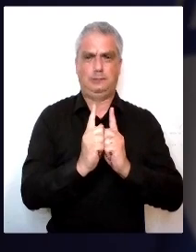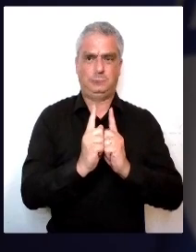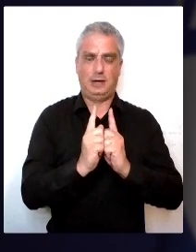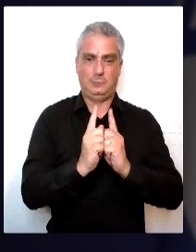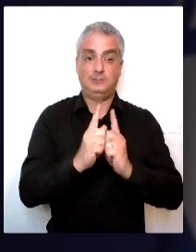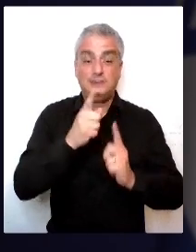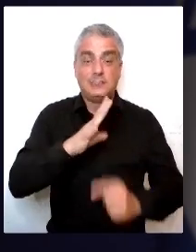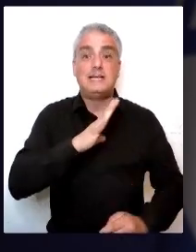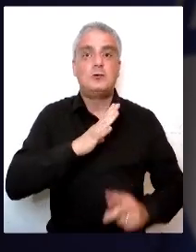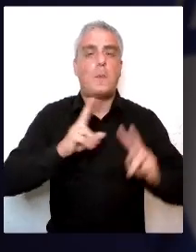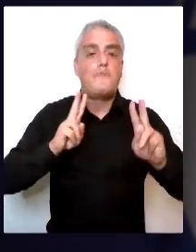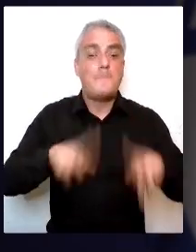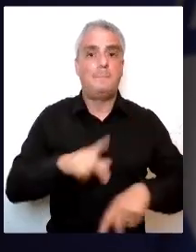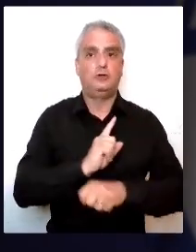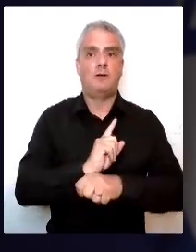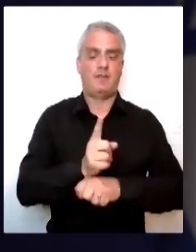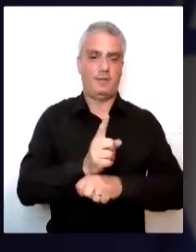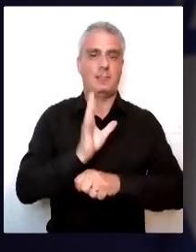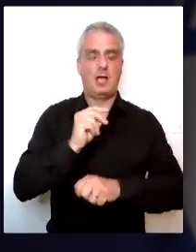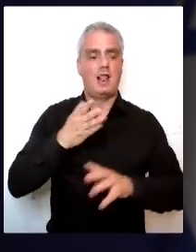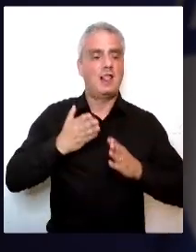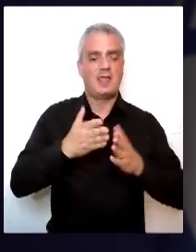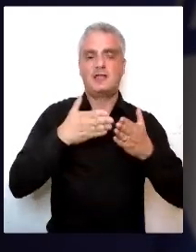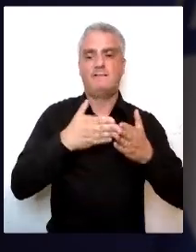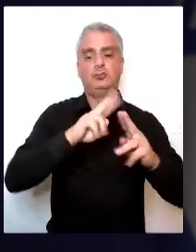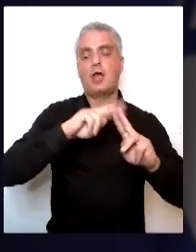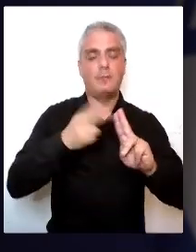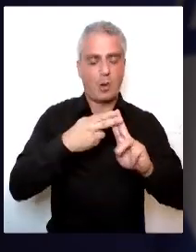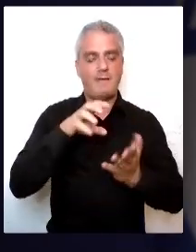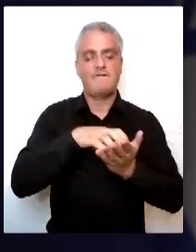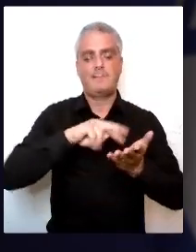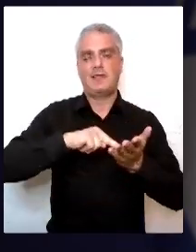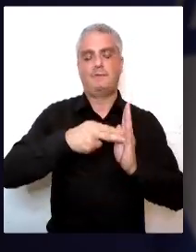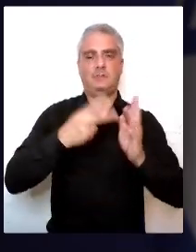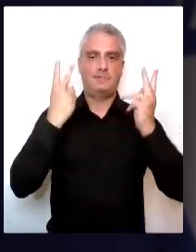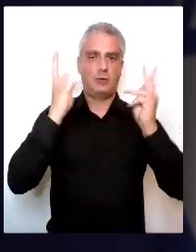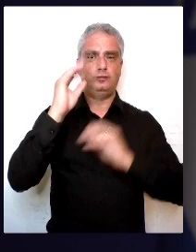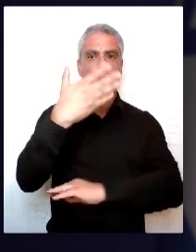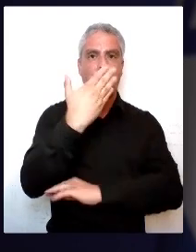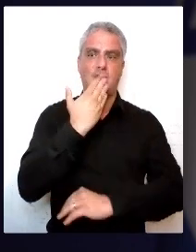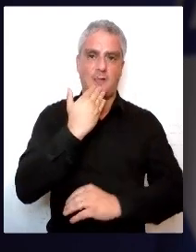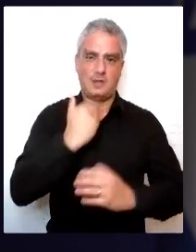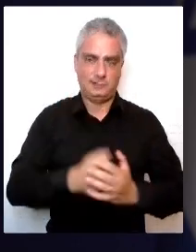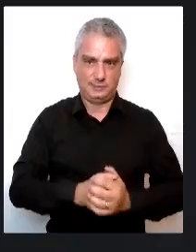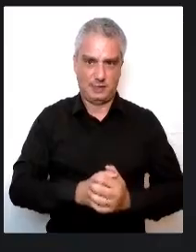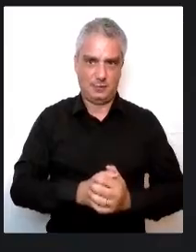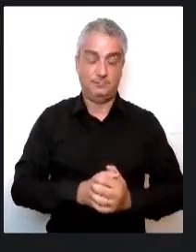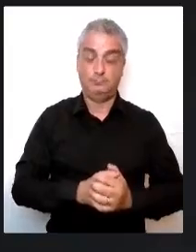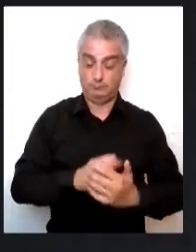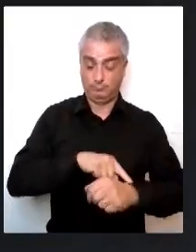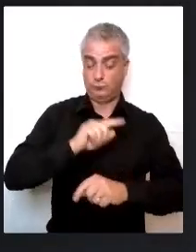זה איום ממשי ומיידי על נתיבי השיט העולמי ומתקנים אסטרטגים חיוניים של מדינת ישראל בשעה